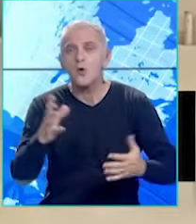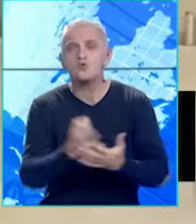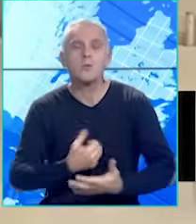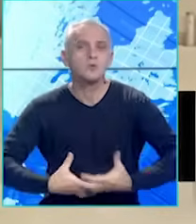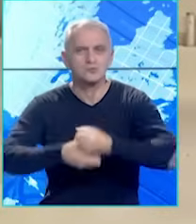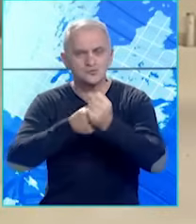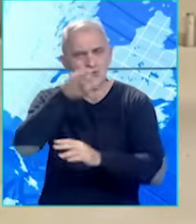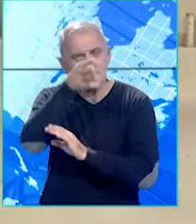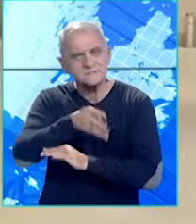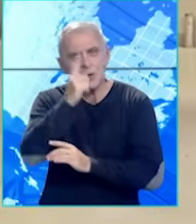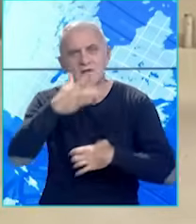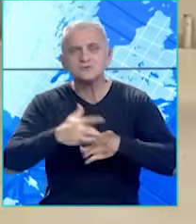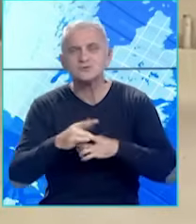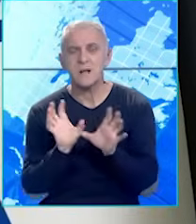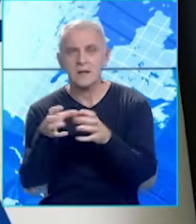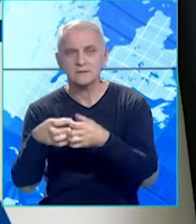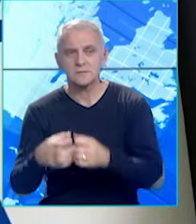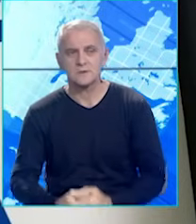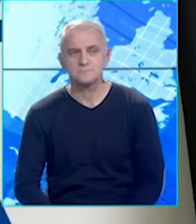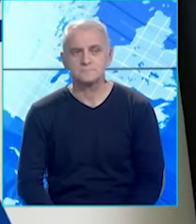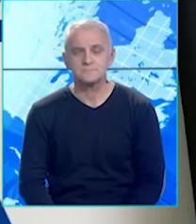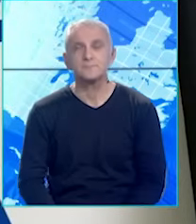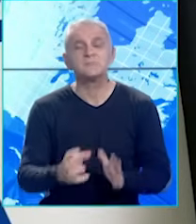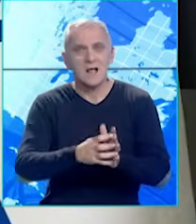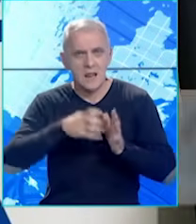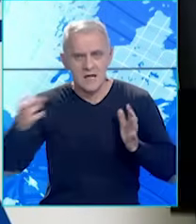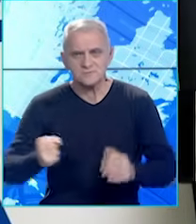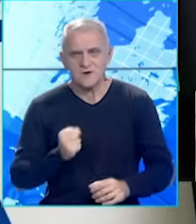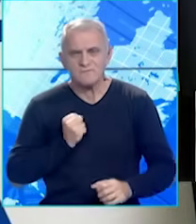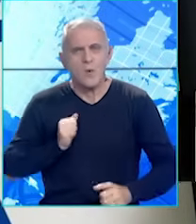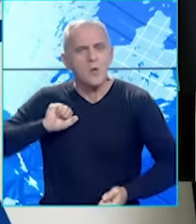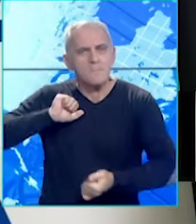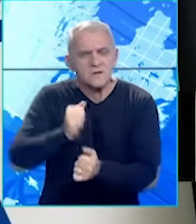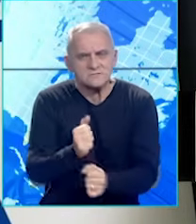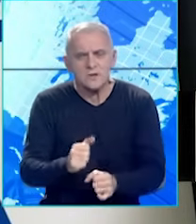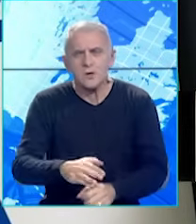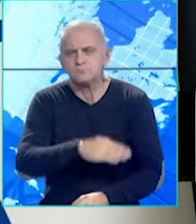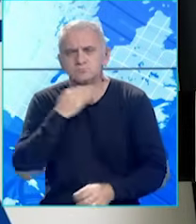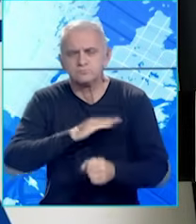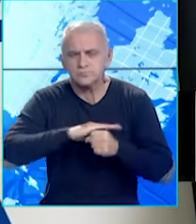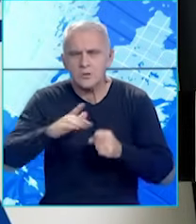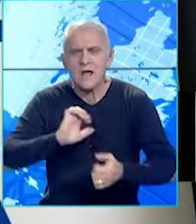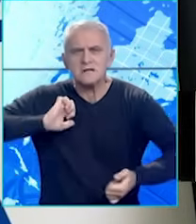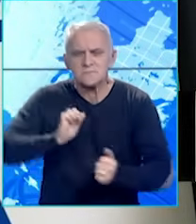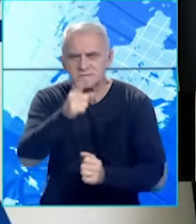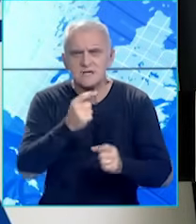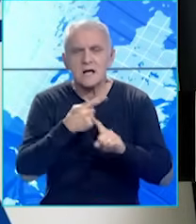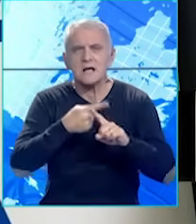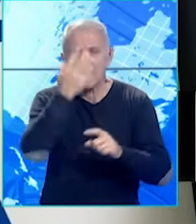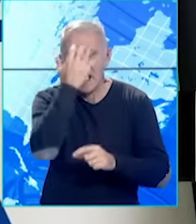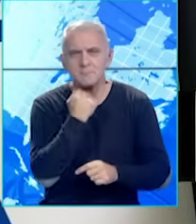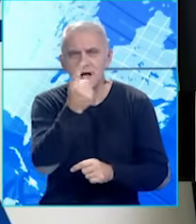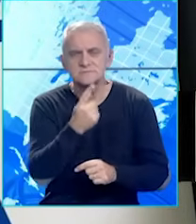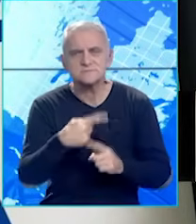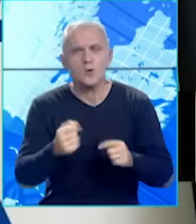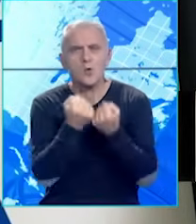naših psihologa i socijalnih timova. Nastavit ćemo vršiti vojni pritisak u punom obimu na Hamas kako bi oslobodili žene i muškarce,